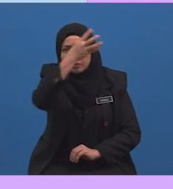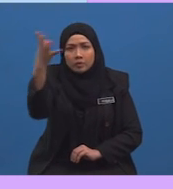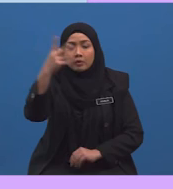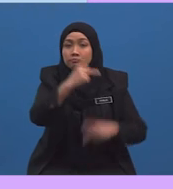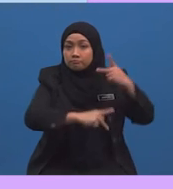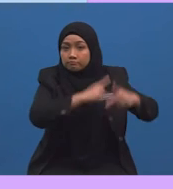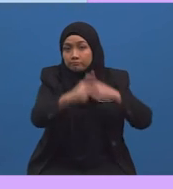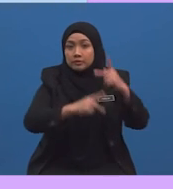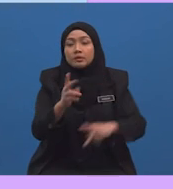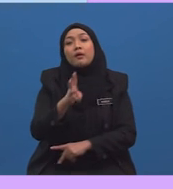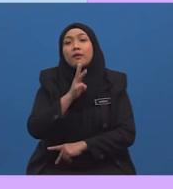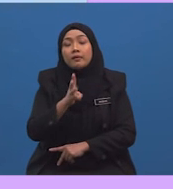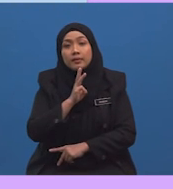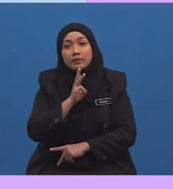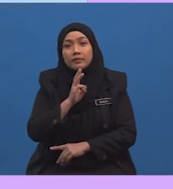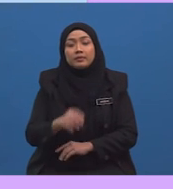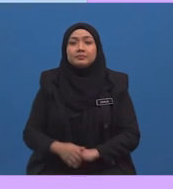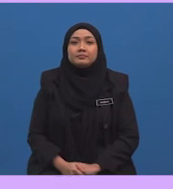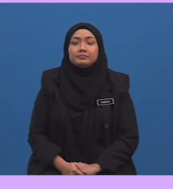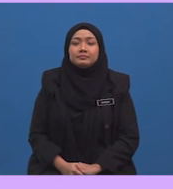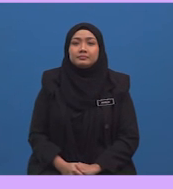Terangkan kita air.